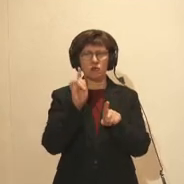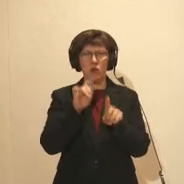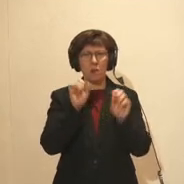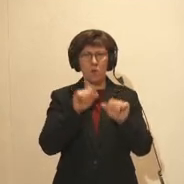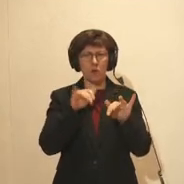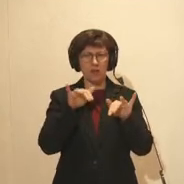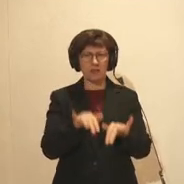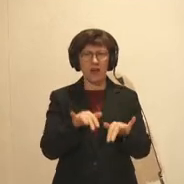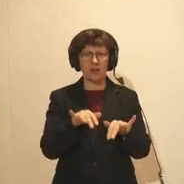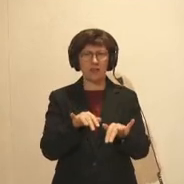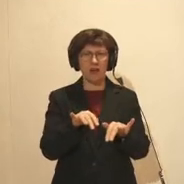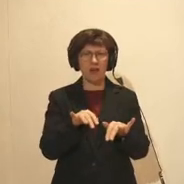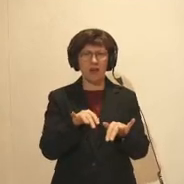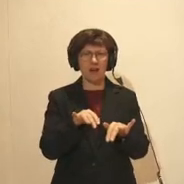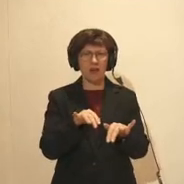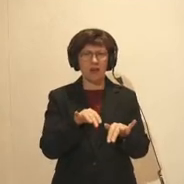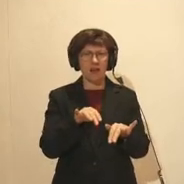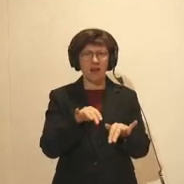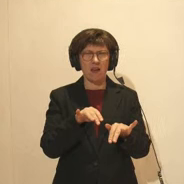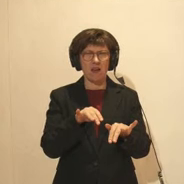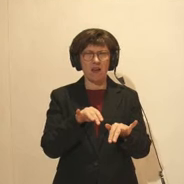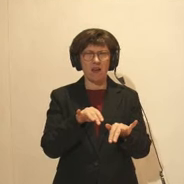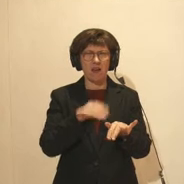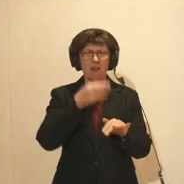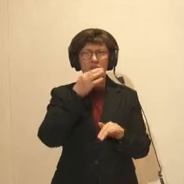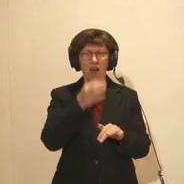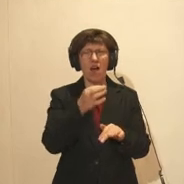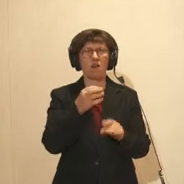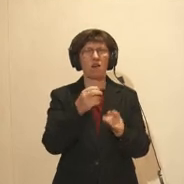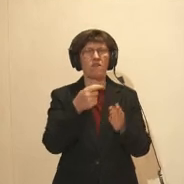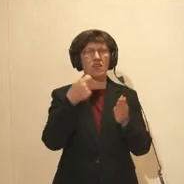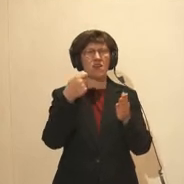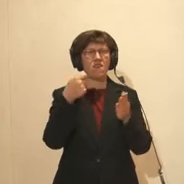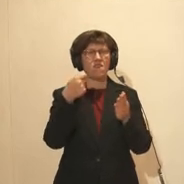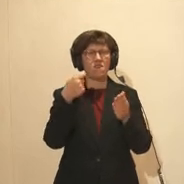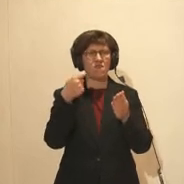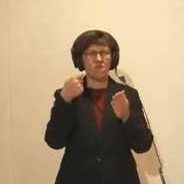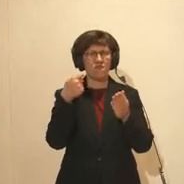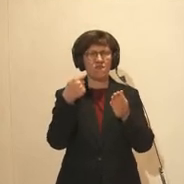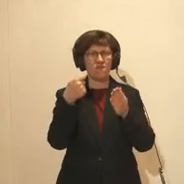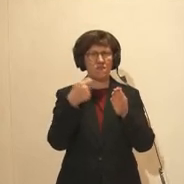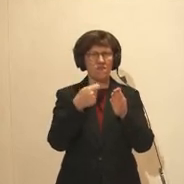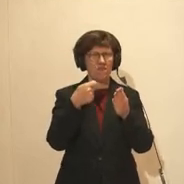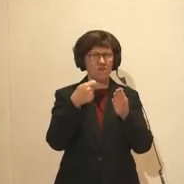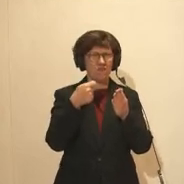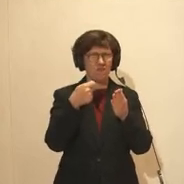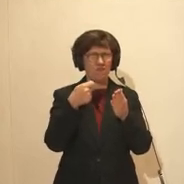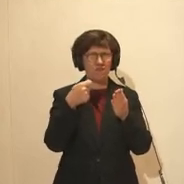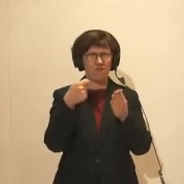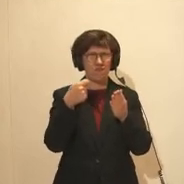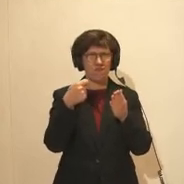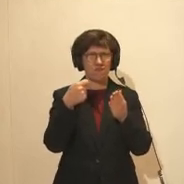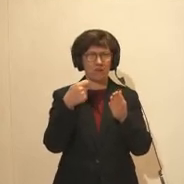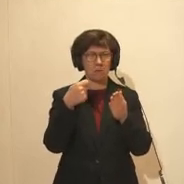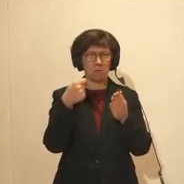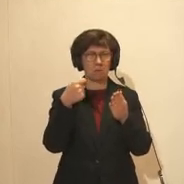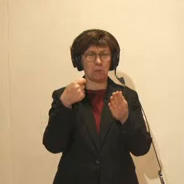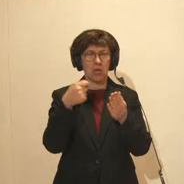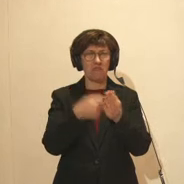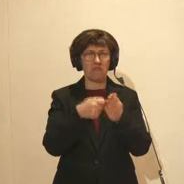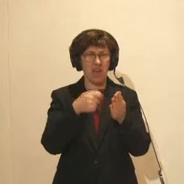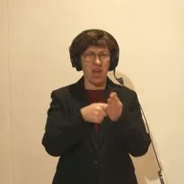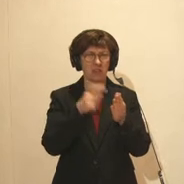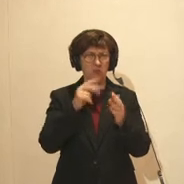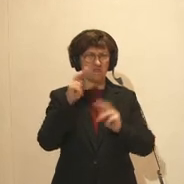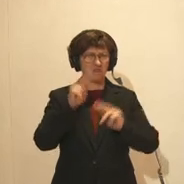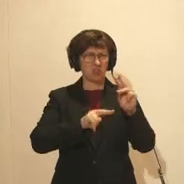zu führen und sie versteht halt ist